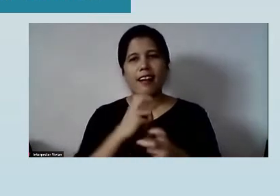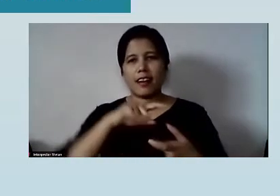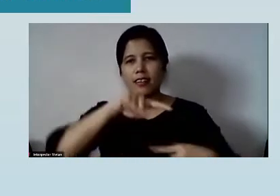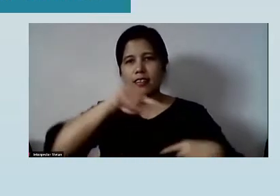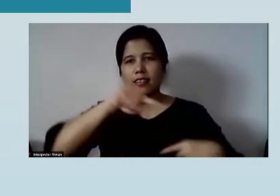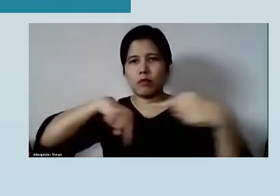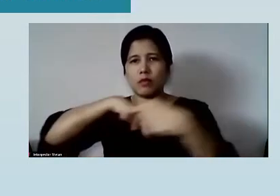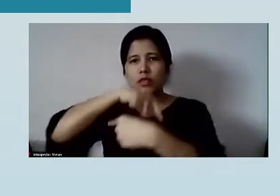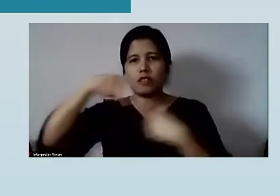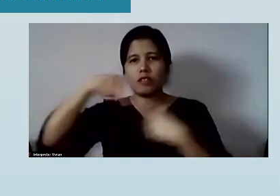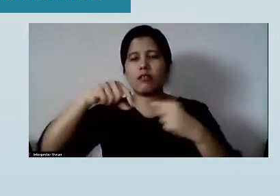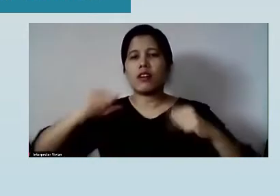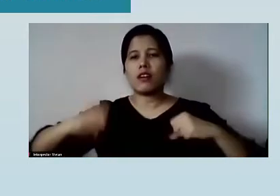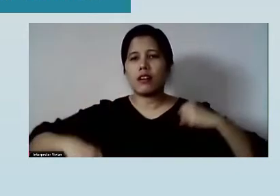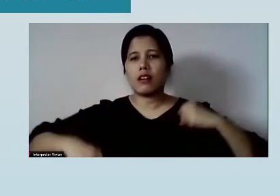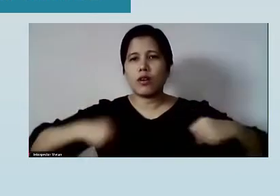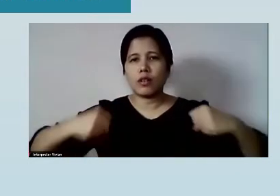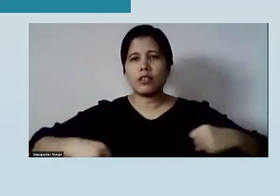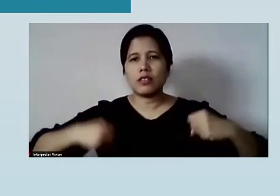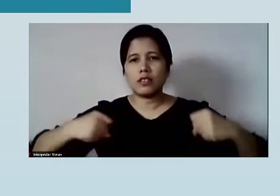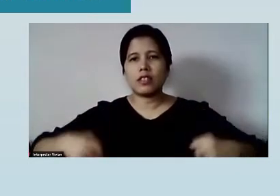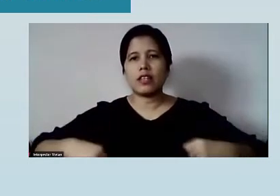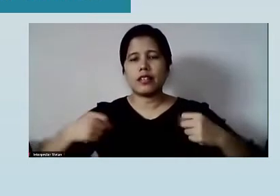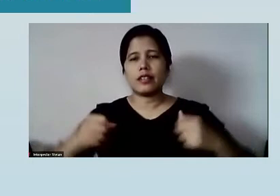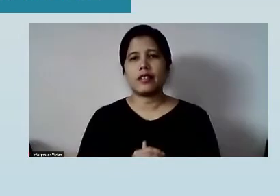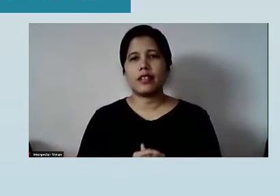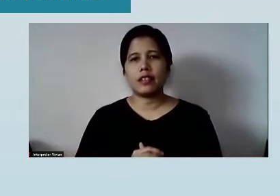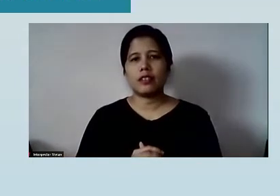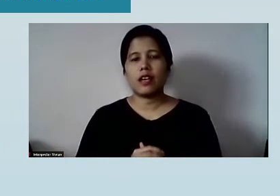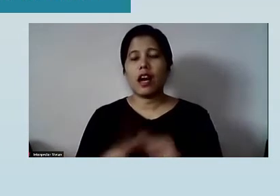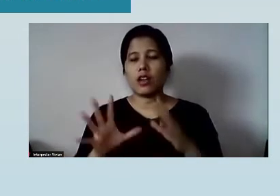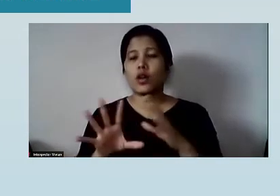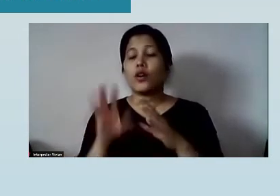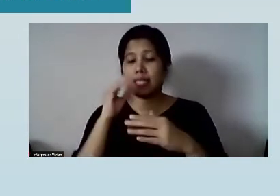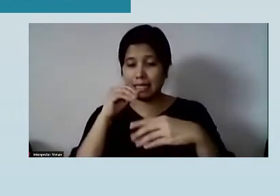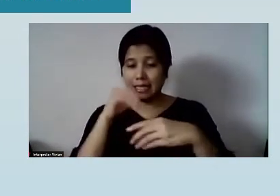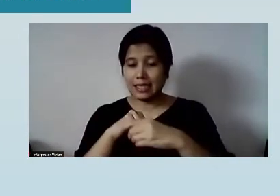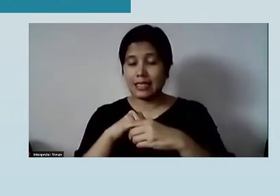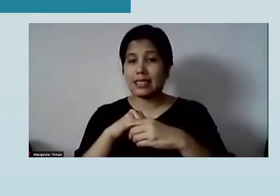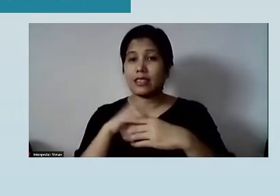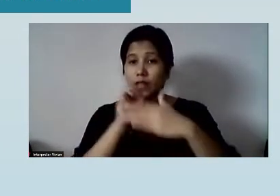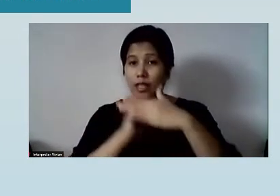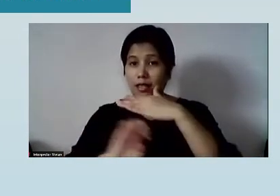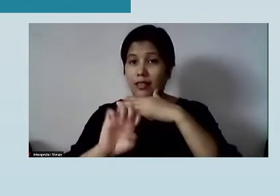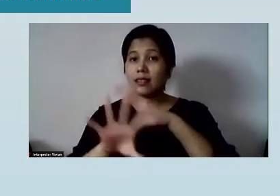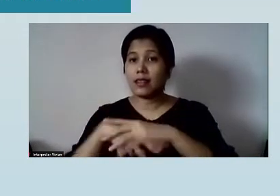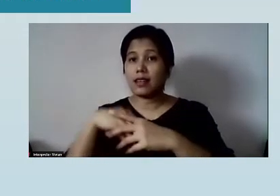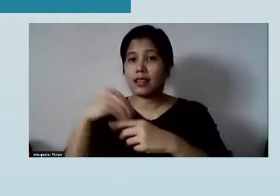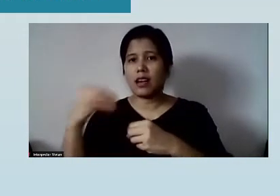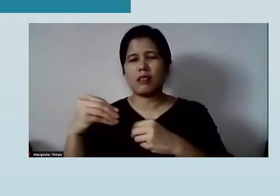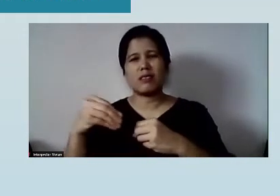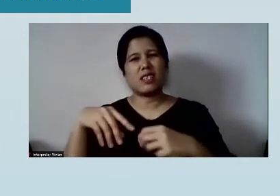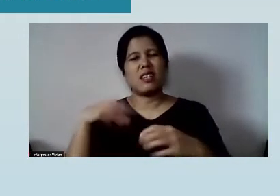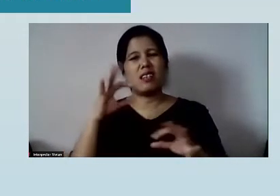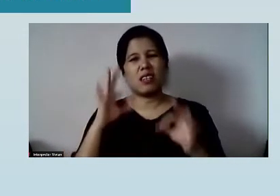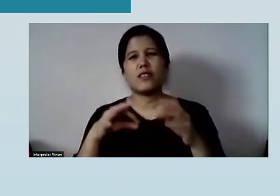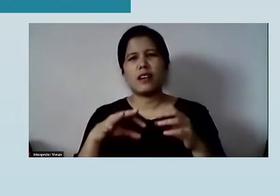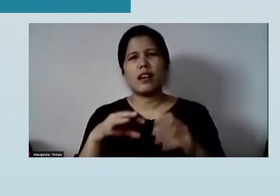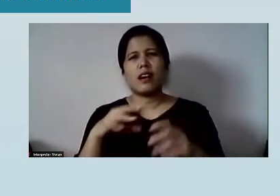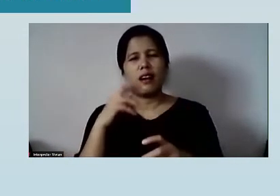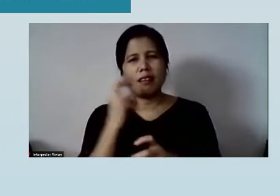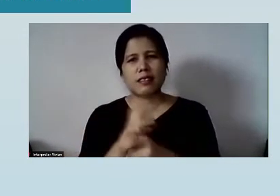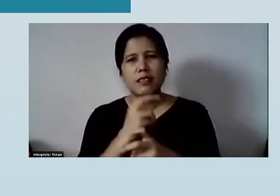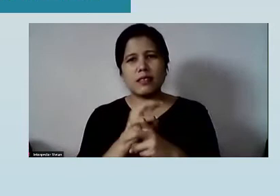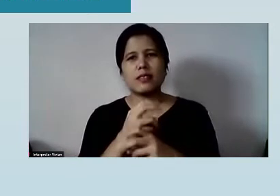going in going out. At kung nandun ka na sa loob, mahihirapan ka rin kung masikip din